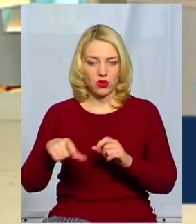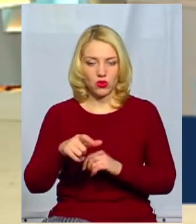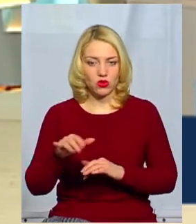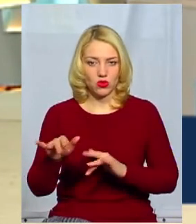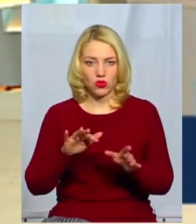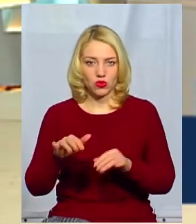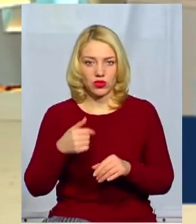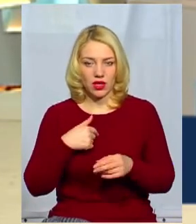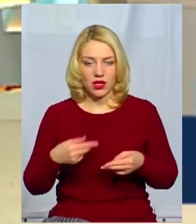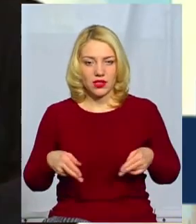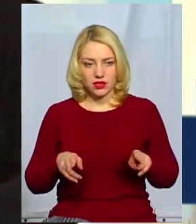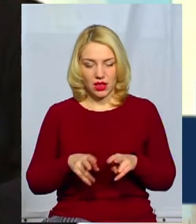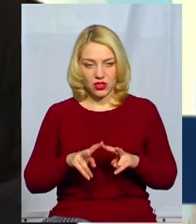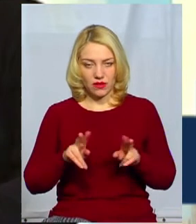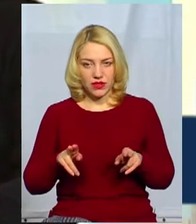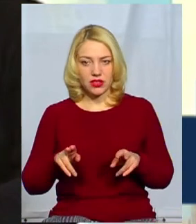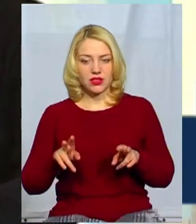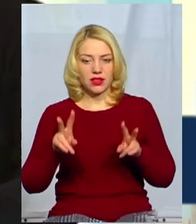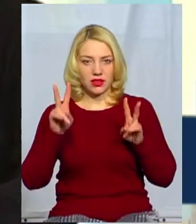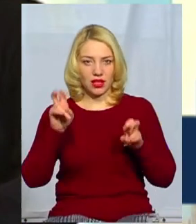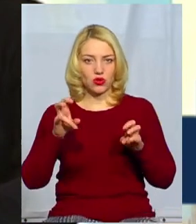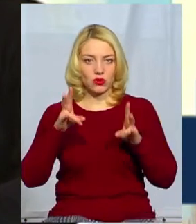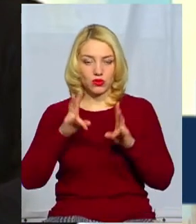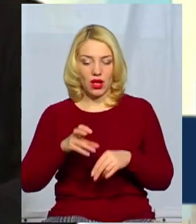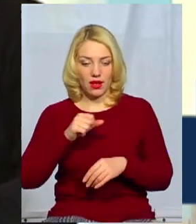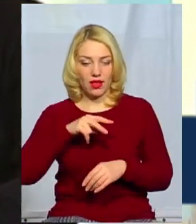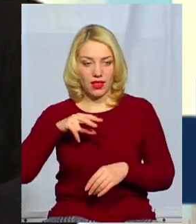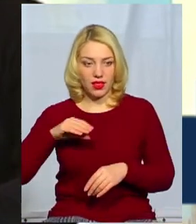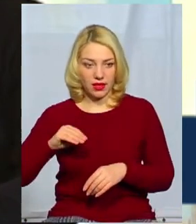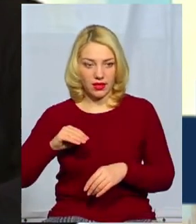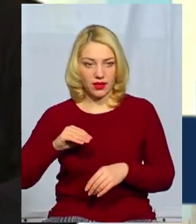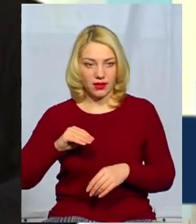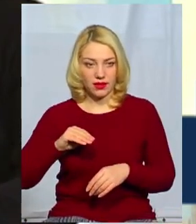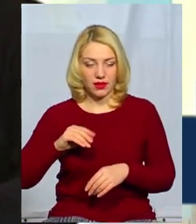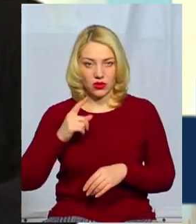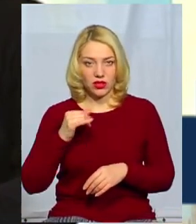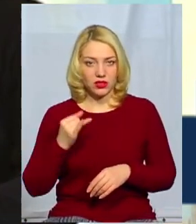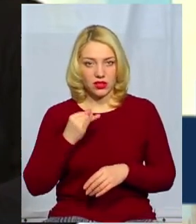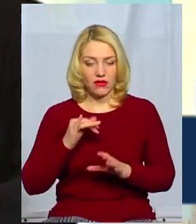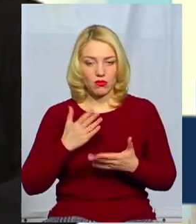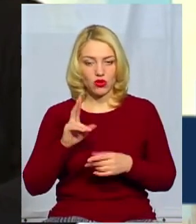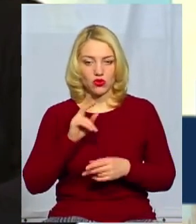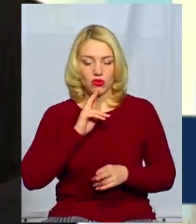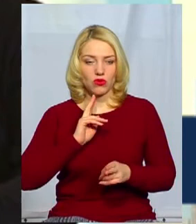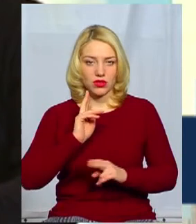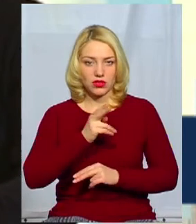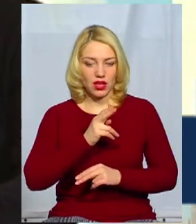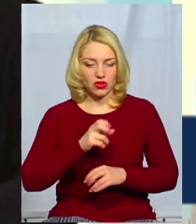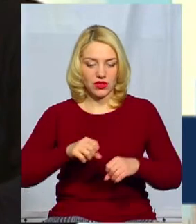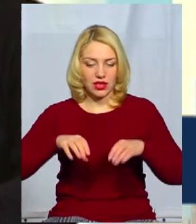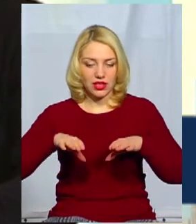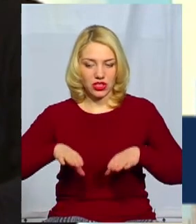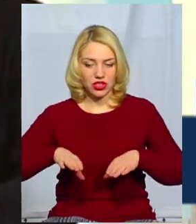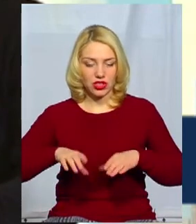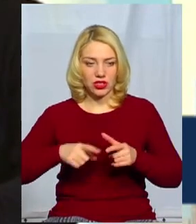залишився, якби, в тому статусі постраждалого. Але один з цікавих моментів, що оскаржувати там рішення